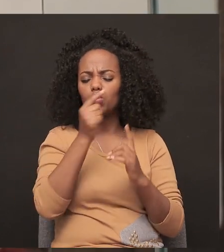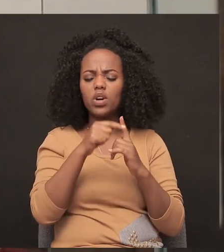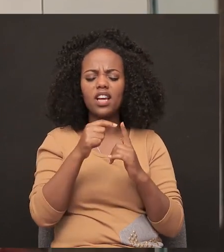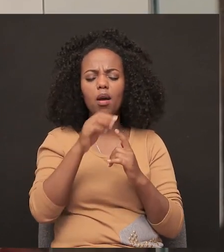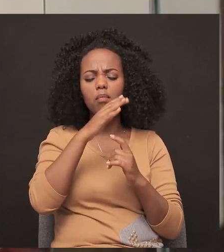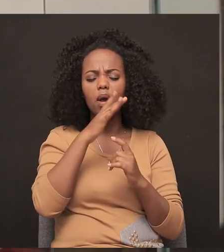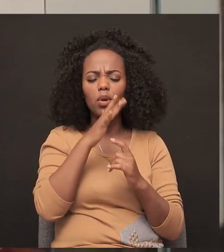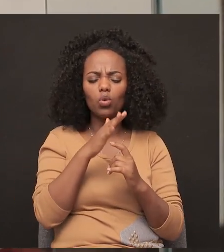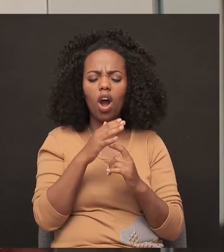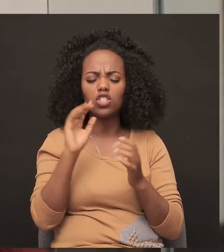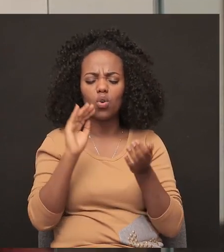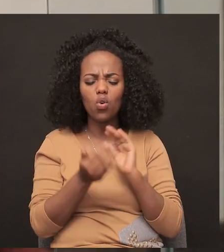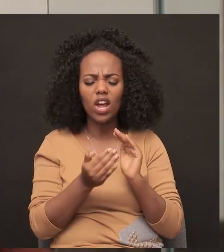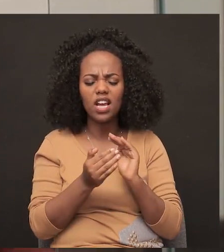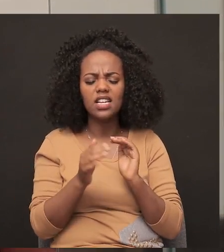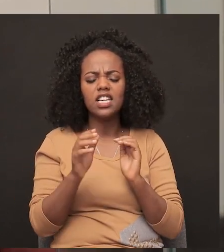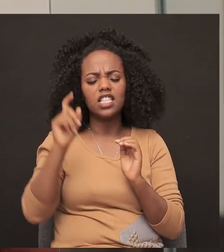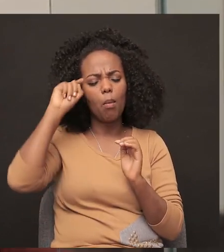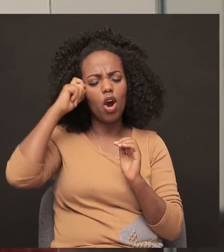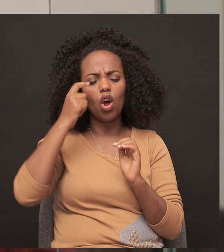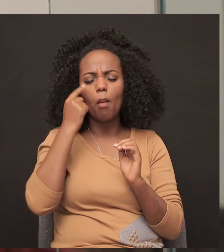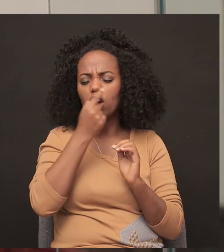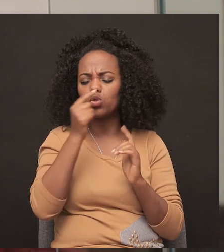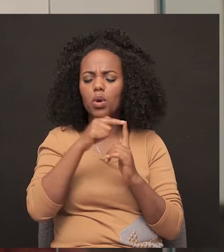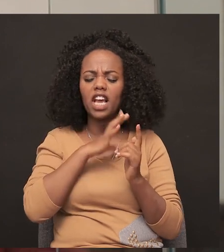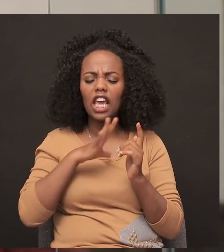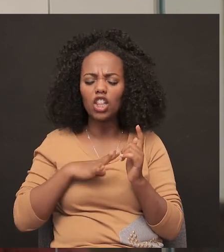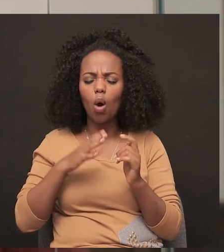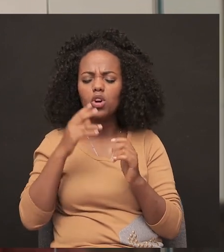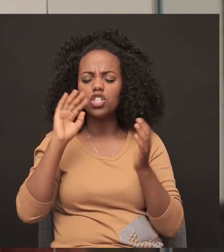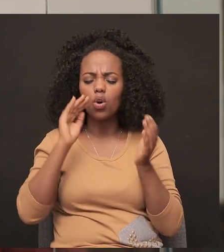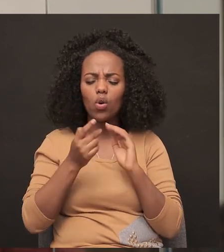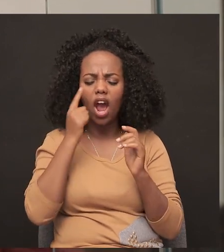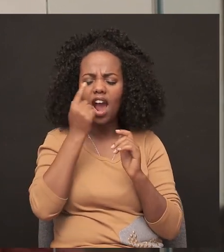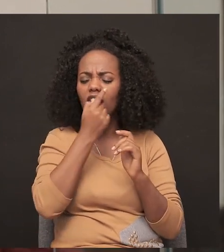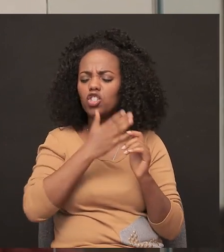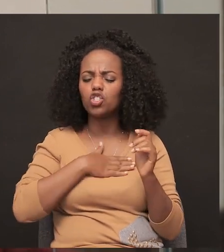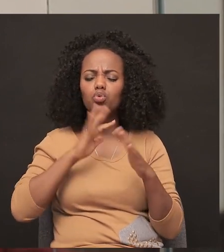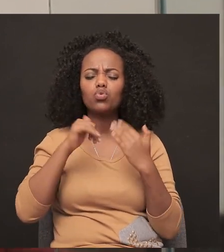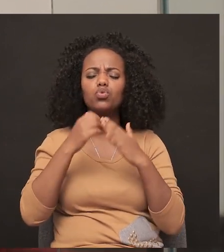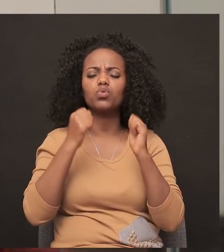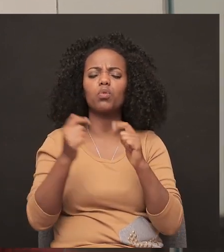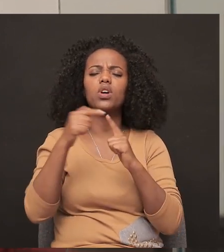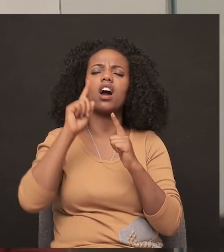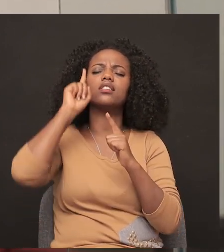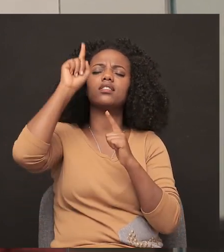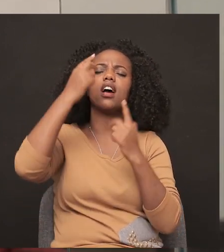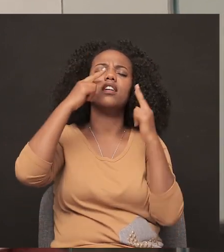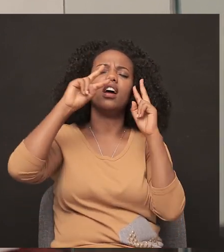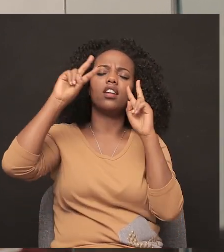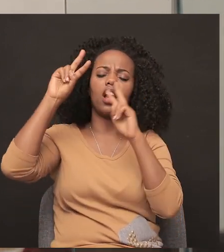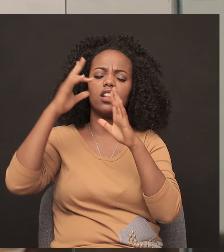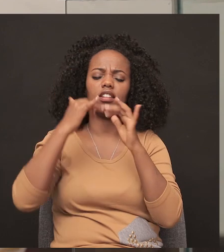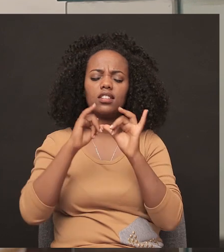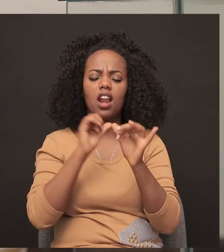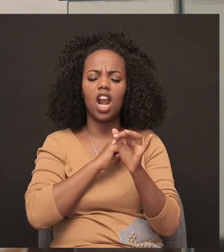እንደሆነ የባሪያውም አይኖች ወደ ጌታው እጅ እንደሆነ አይኖቻችን ሁሉን ወደምትችል ወደ አንተ ብቻ ይሆናሉ